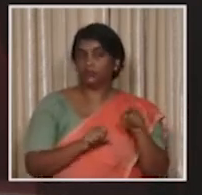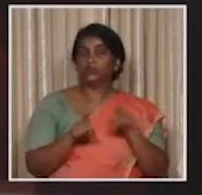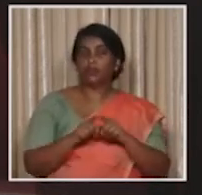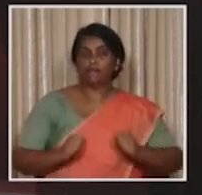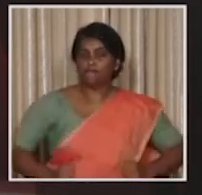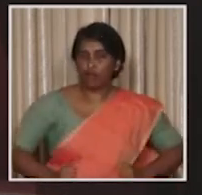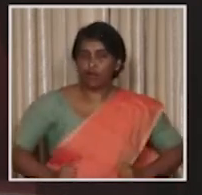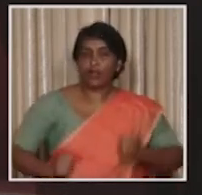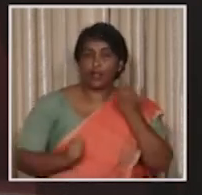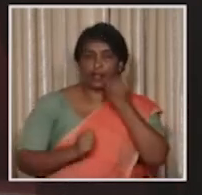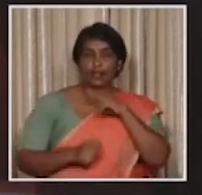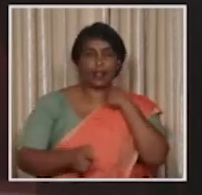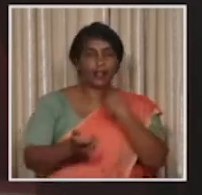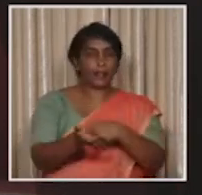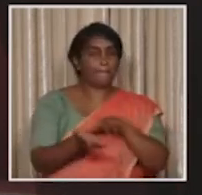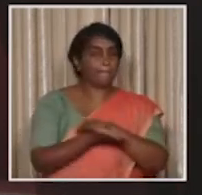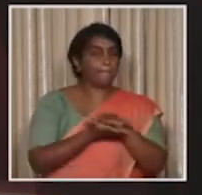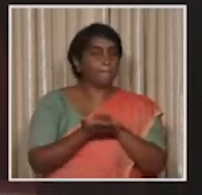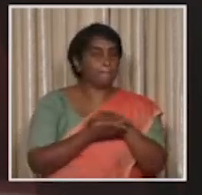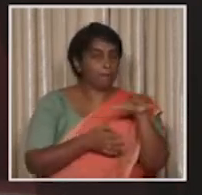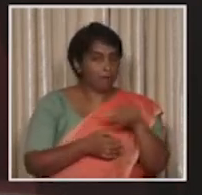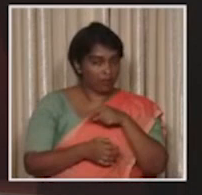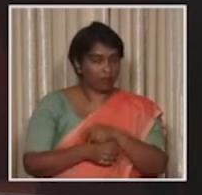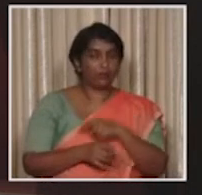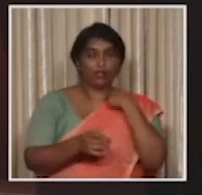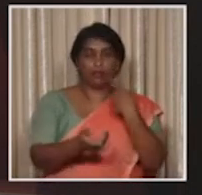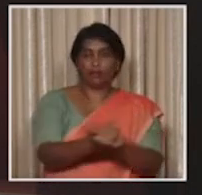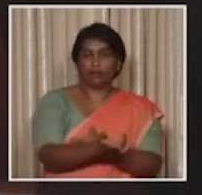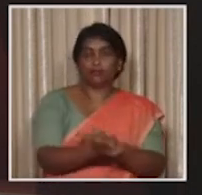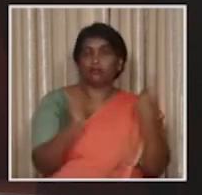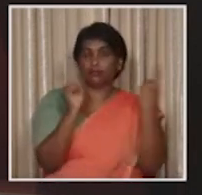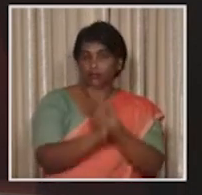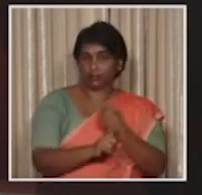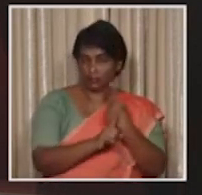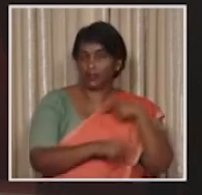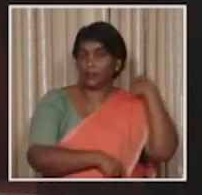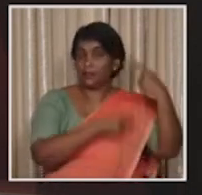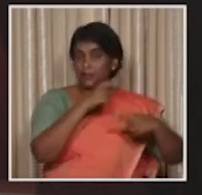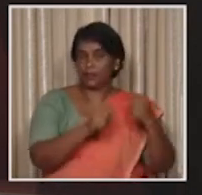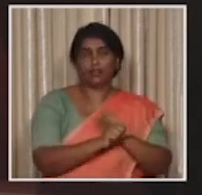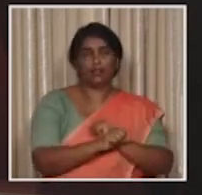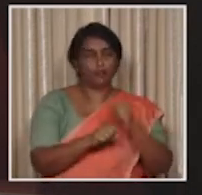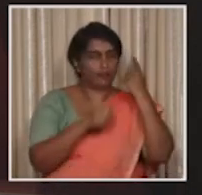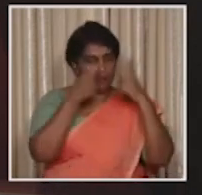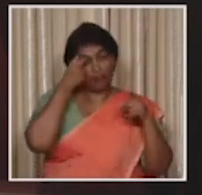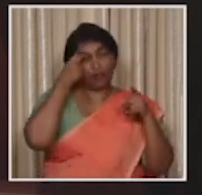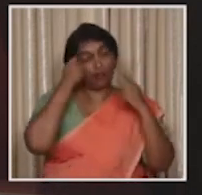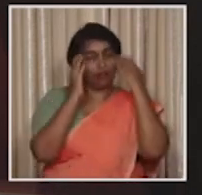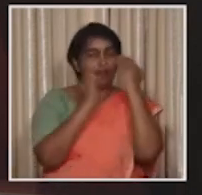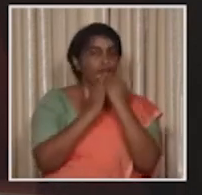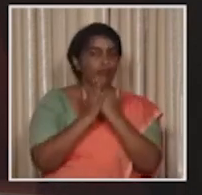වකුගඩු රෝගීන්ගේ ලේ පිරිසිදු කිරීමට යොදාගනු ලබන රුධිර කාන්දු පෙරන උපකරණ නොමැතිවීම වැනි කරුණු